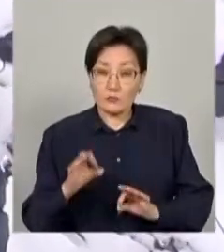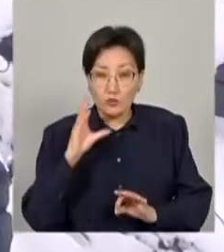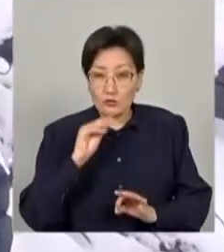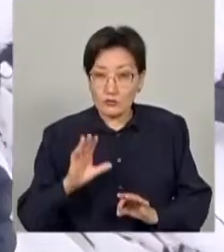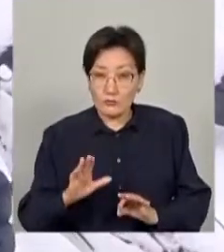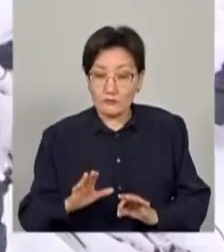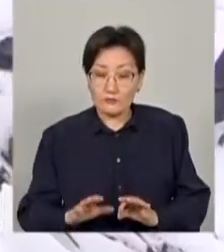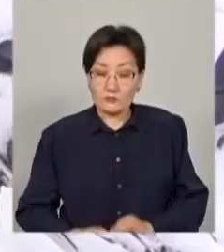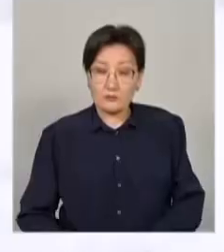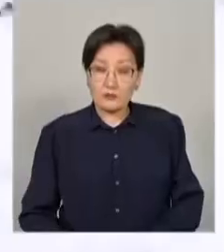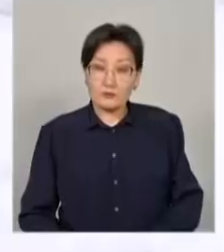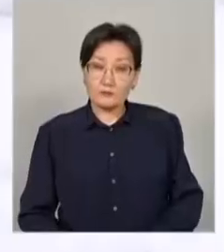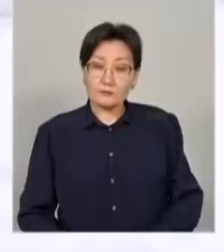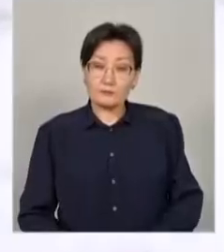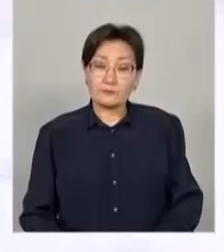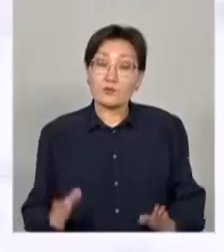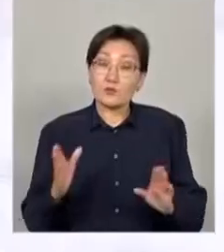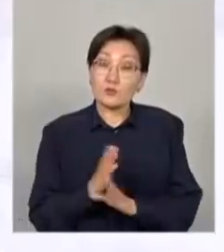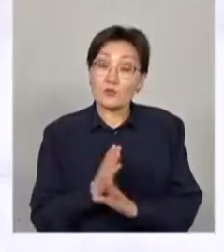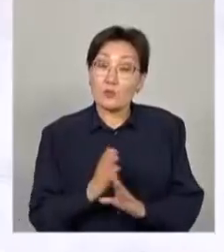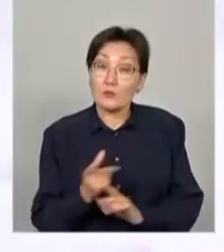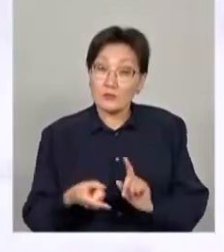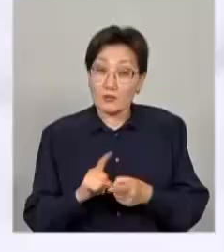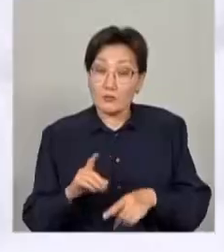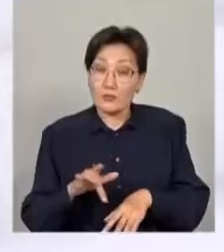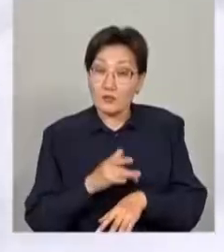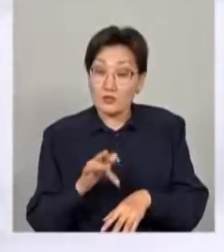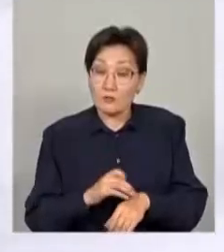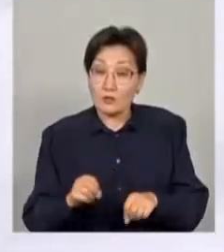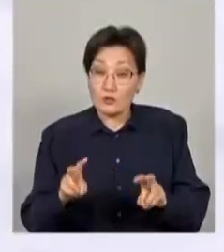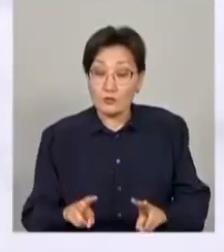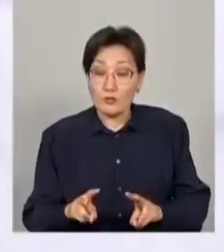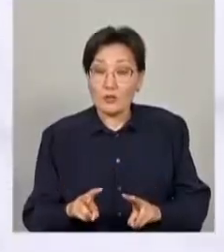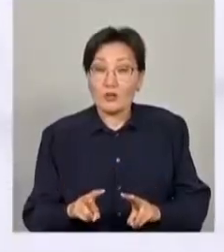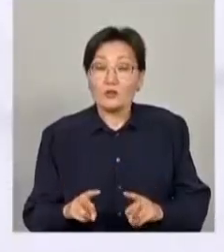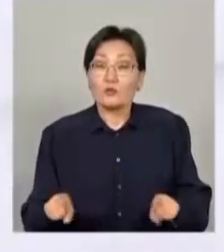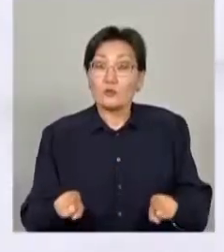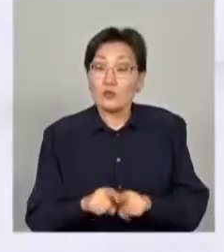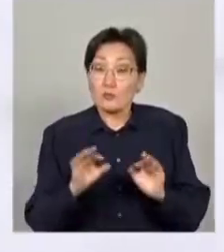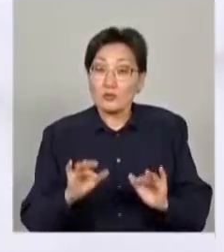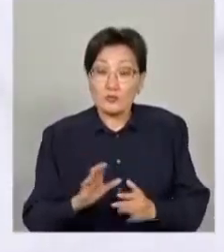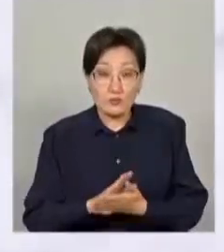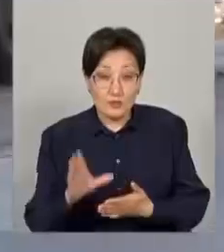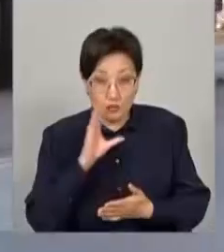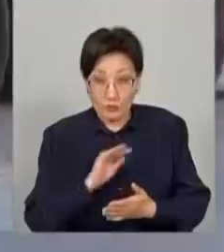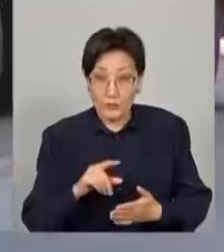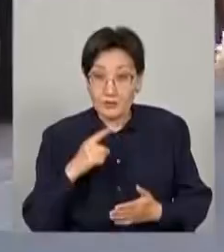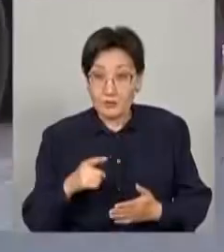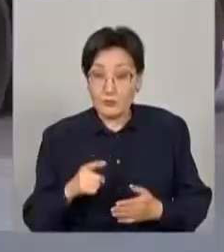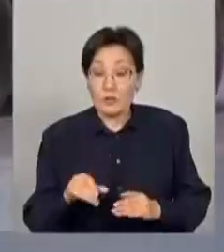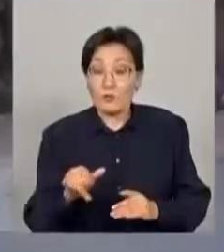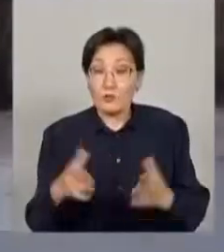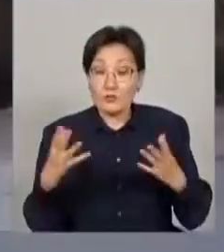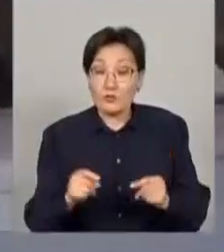Да, не успевай. Табиғаттың тосын мінезінен коммуналдық қызмет мамандары тосылып қалып жатыр, тазалап үлгермей жатырмыз дейді. Сенбіден